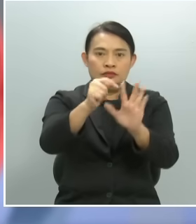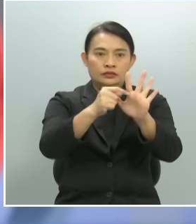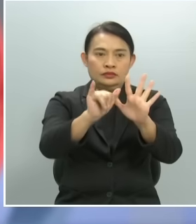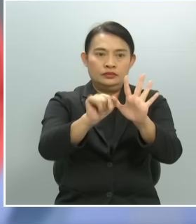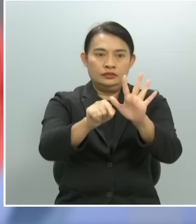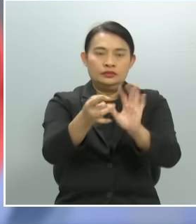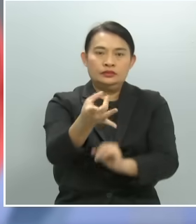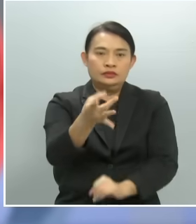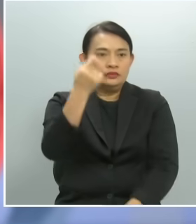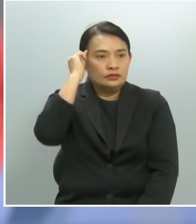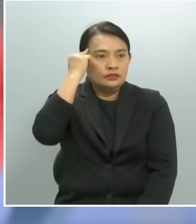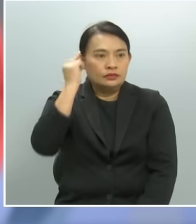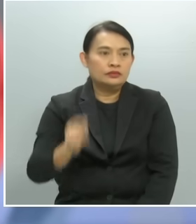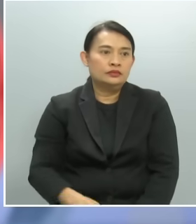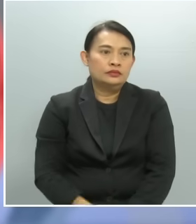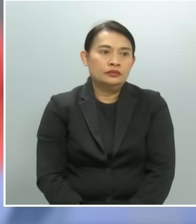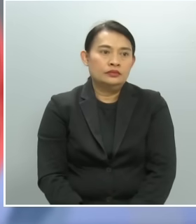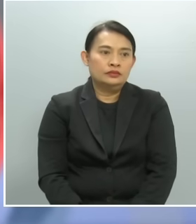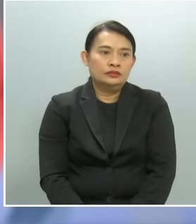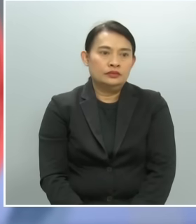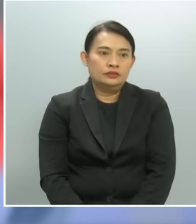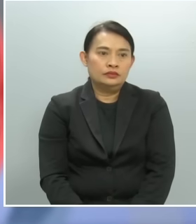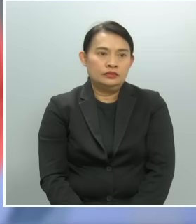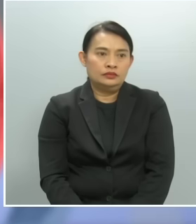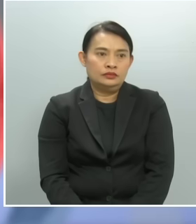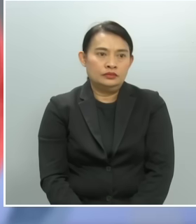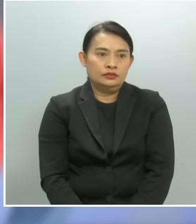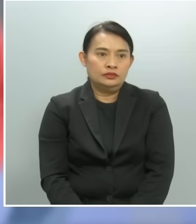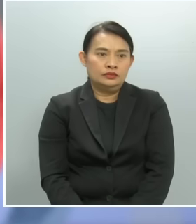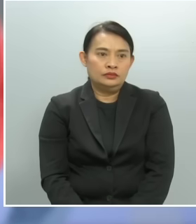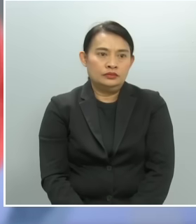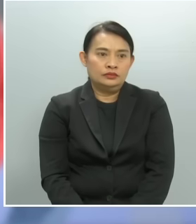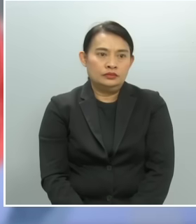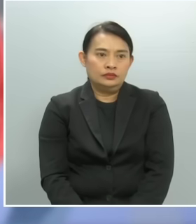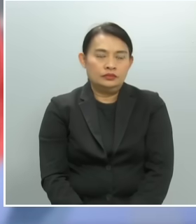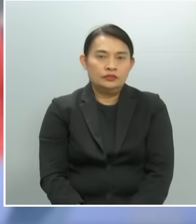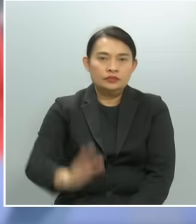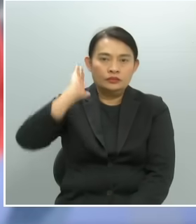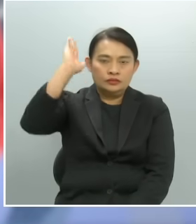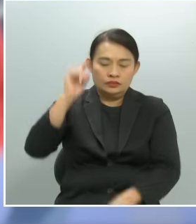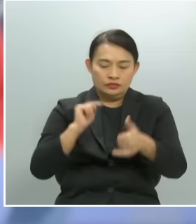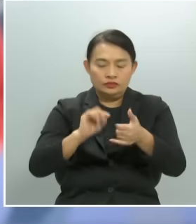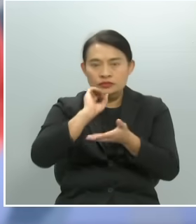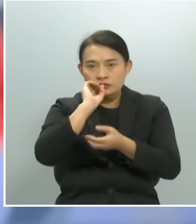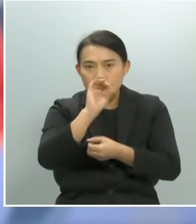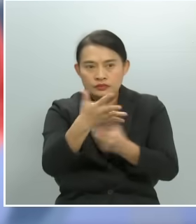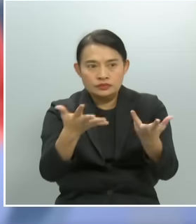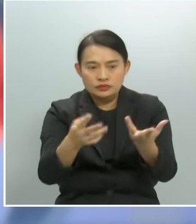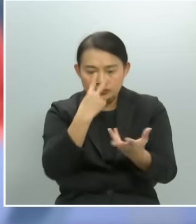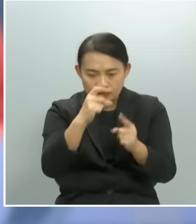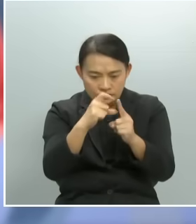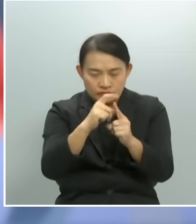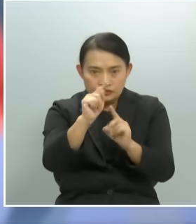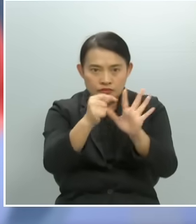อะไรซึ่งคุณธนวินก็ไม่ได้บอกนะคะว่าตอนที่เข้าไปเนี่ยเห็นคำว่าตายหรือเปล่า